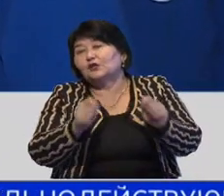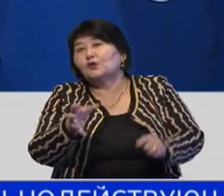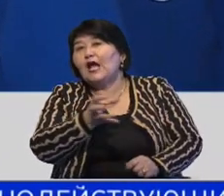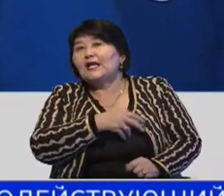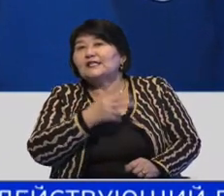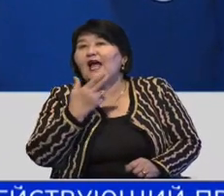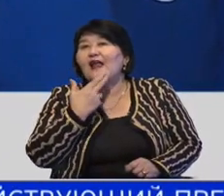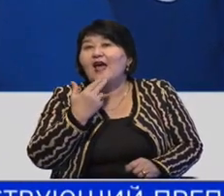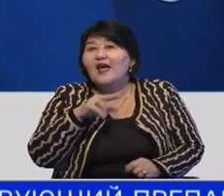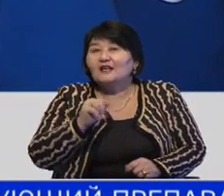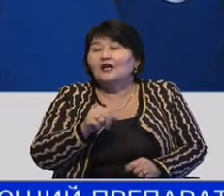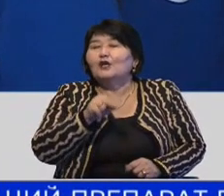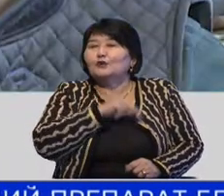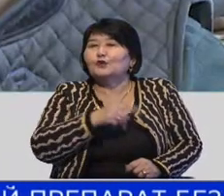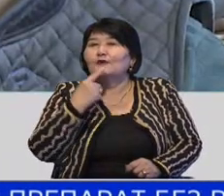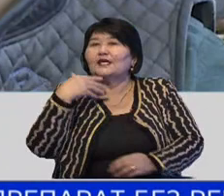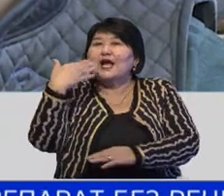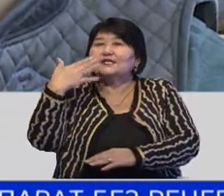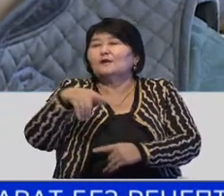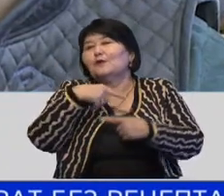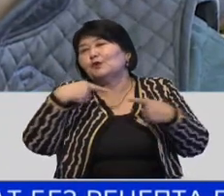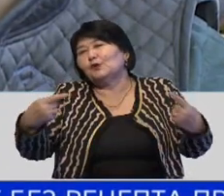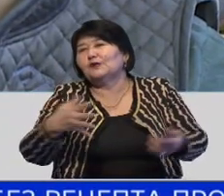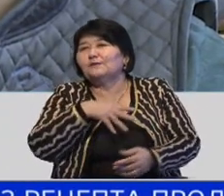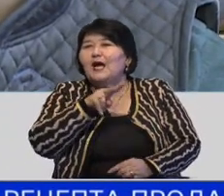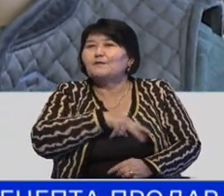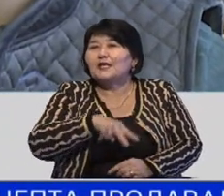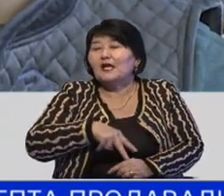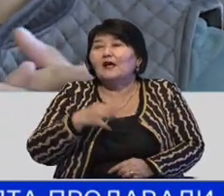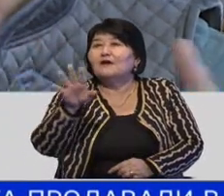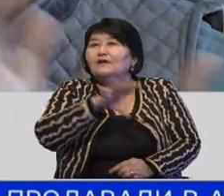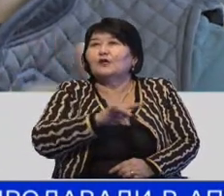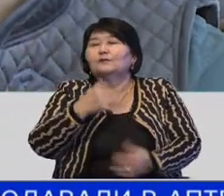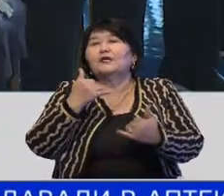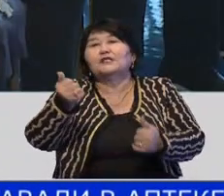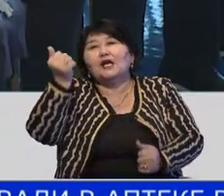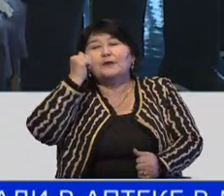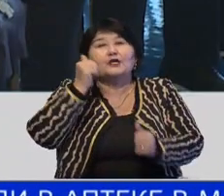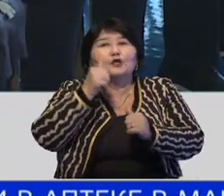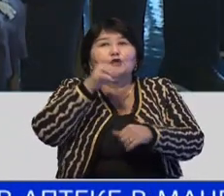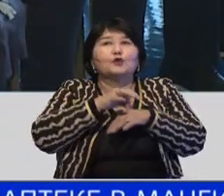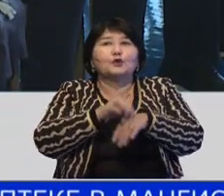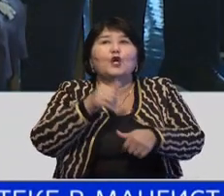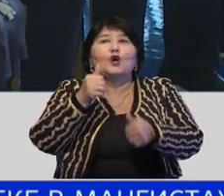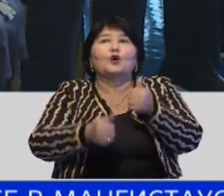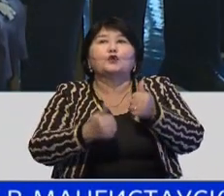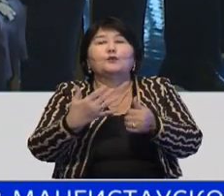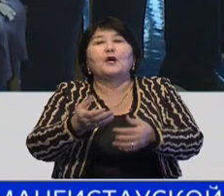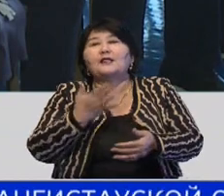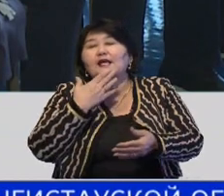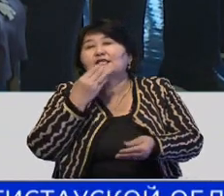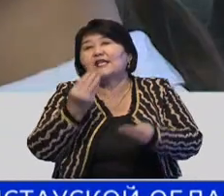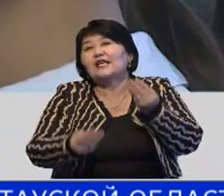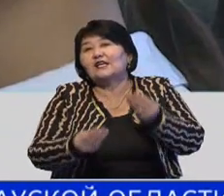орденами Ленина, трудового красного знамени многочисленными медалями. В регионе чтят его память. Ежегодно проводится турнир по национальной